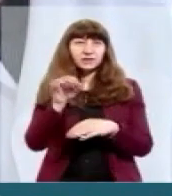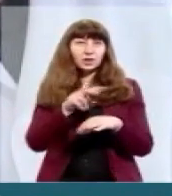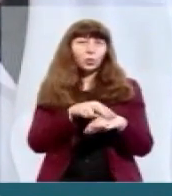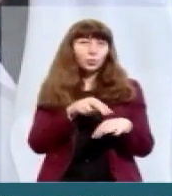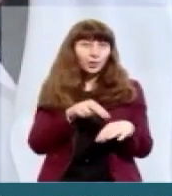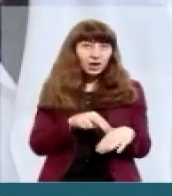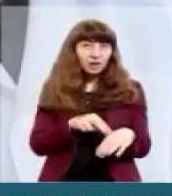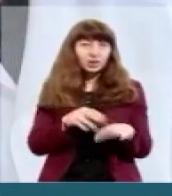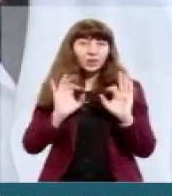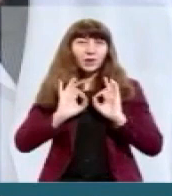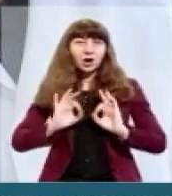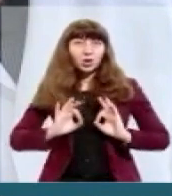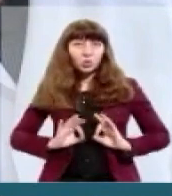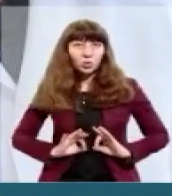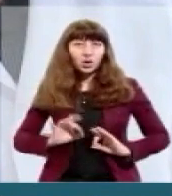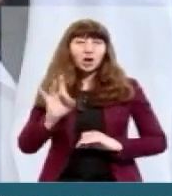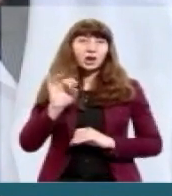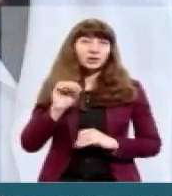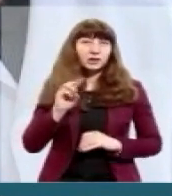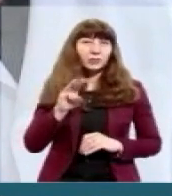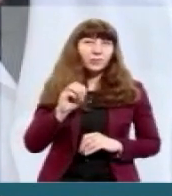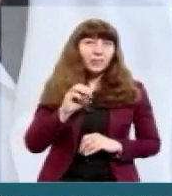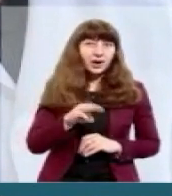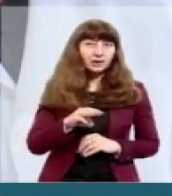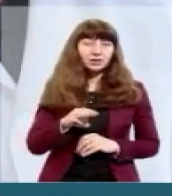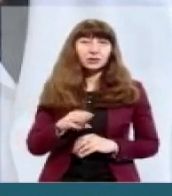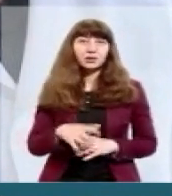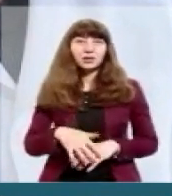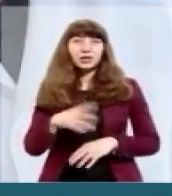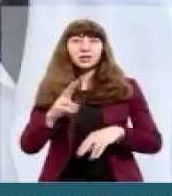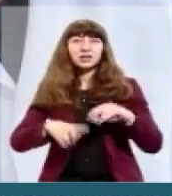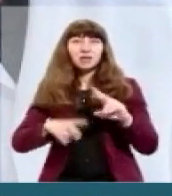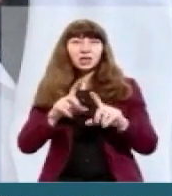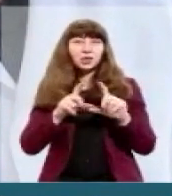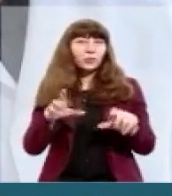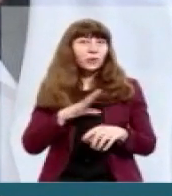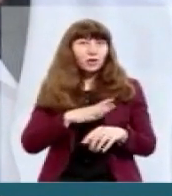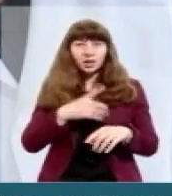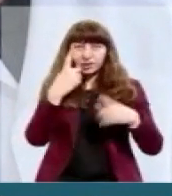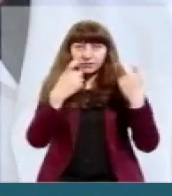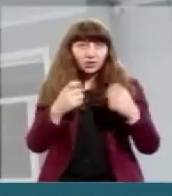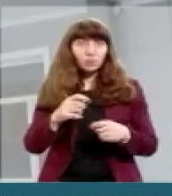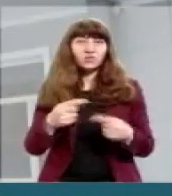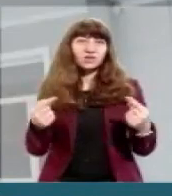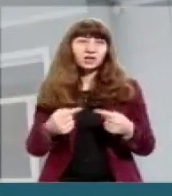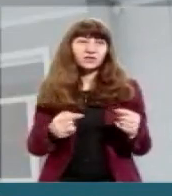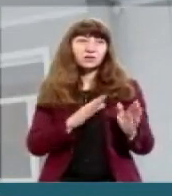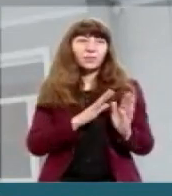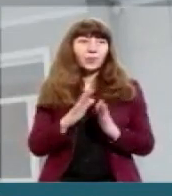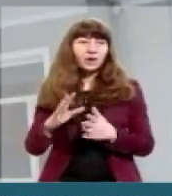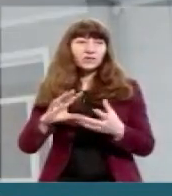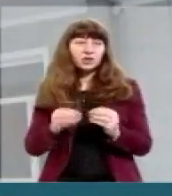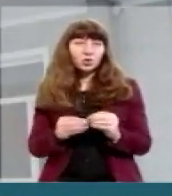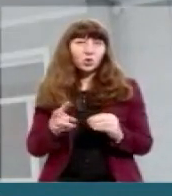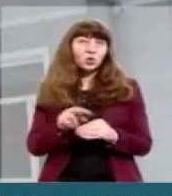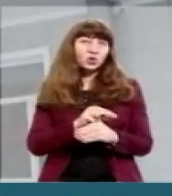органы, прокуратура, акимат, органы строительные, все были уведомлены в установленном порядке. В итоге капитальный